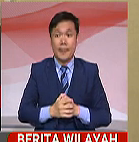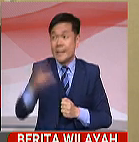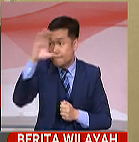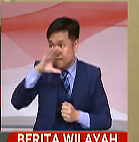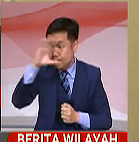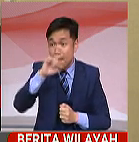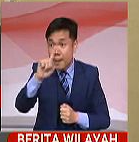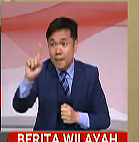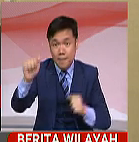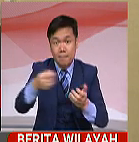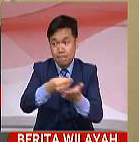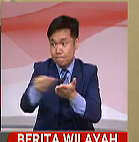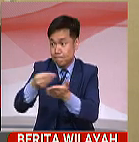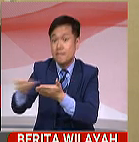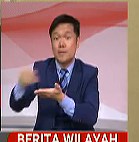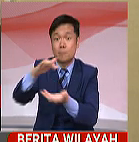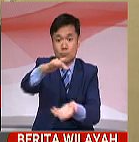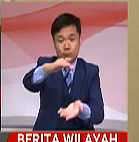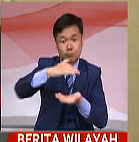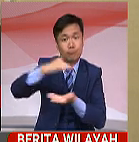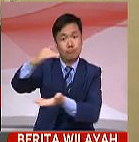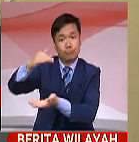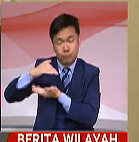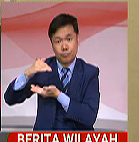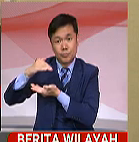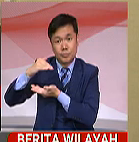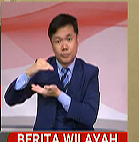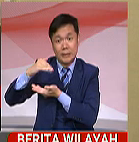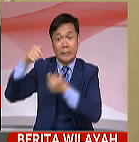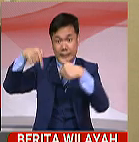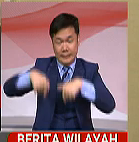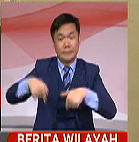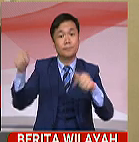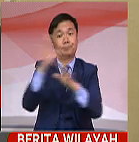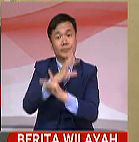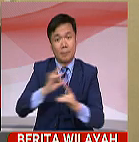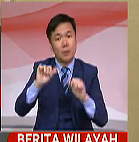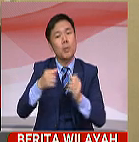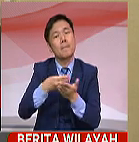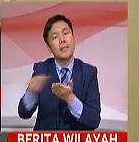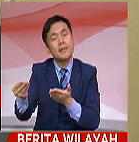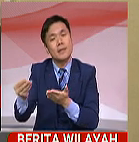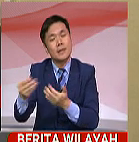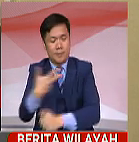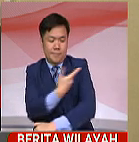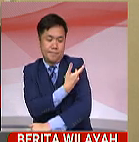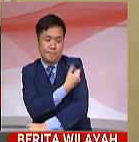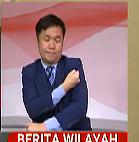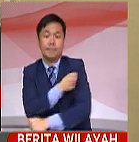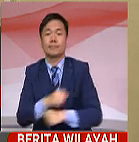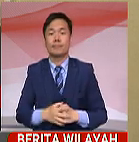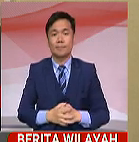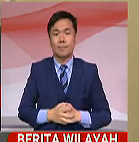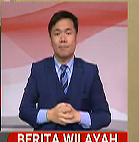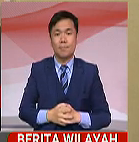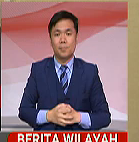pembekal yang boleh berbekal supaya mungkin Kerajaan Negeri akan membeli vaksin. Sekiranya ada